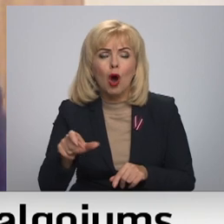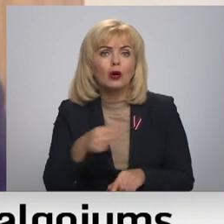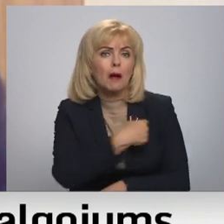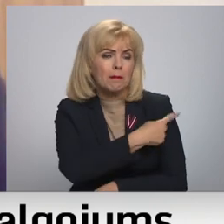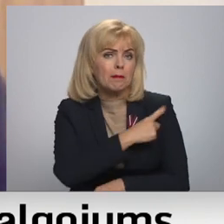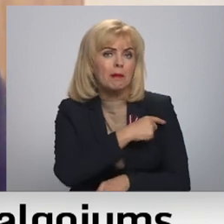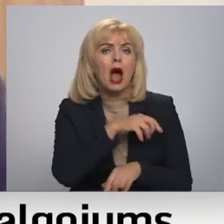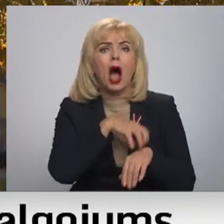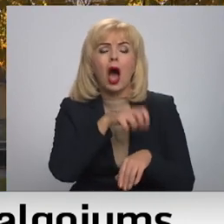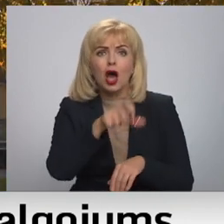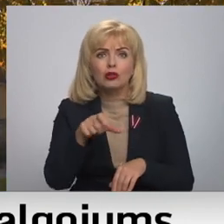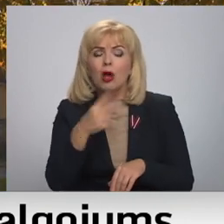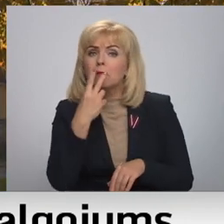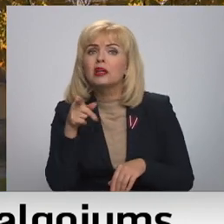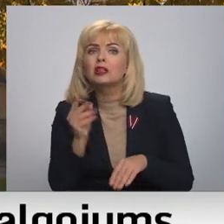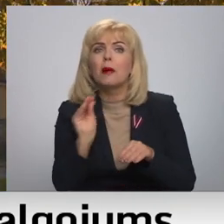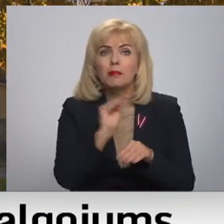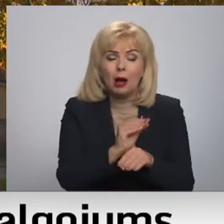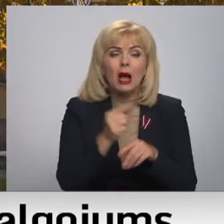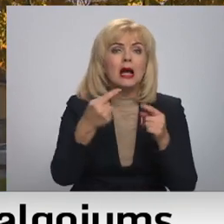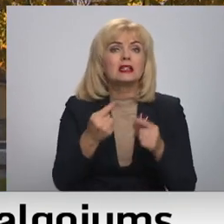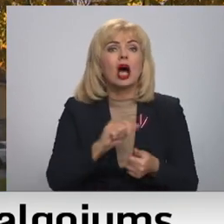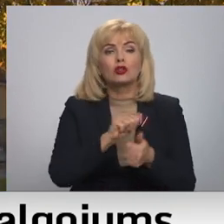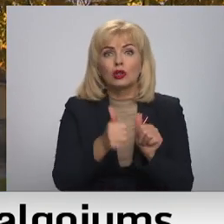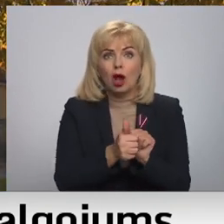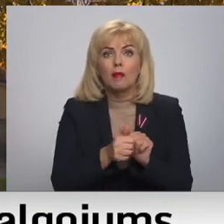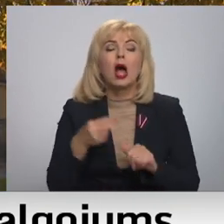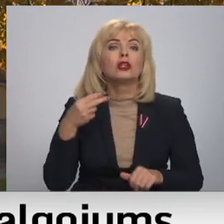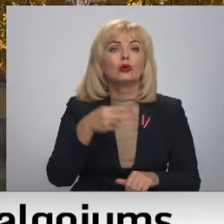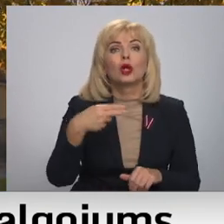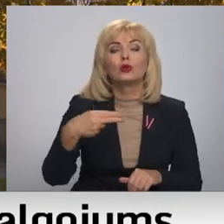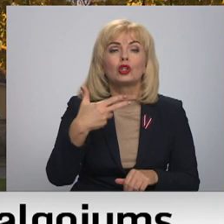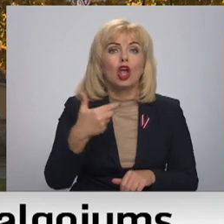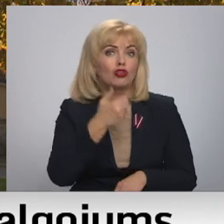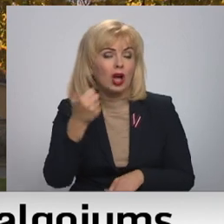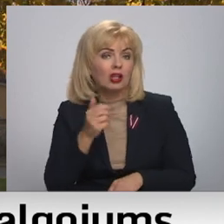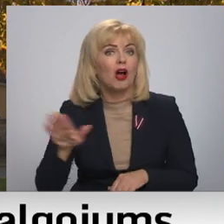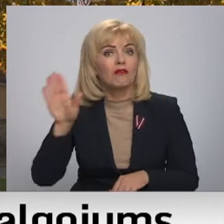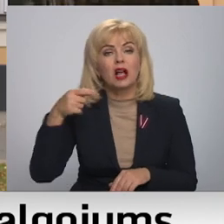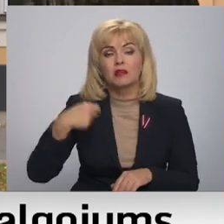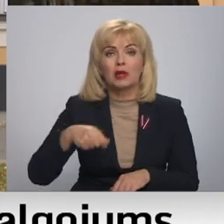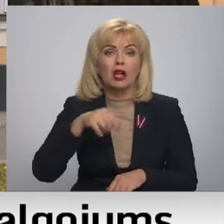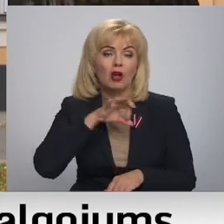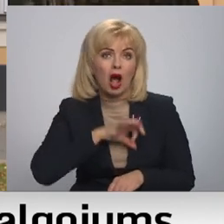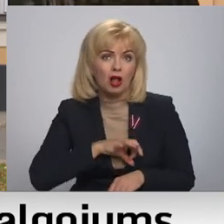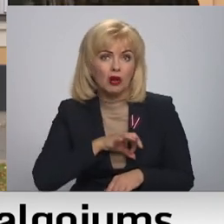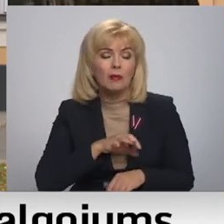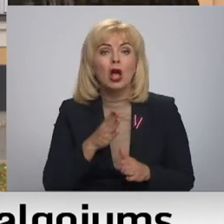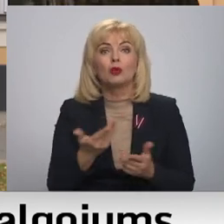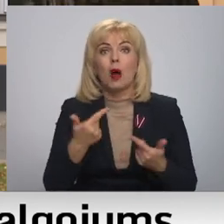ir viņiem šis pielikums. Saskaņā ar grozījumiem no 2023. Gada valsts prezidenta atalgojums no